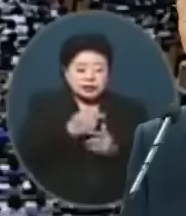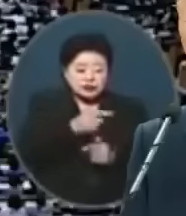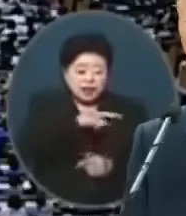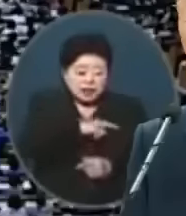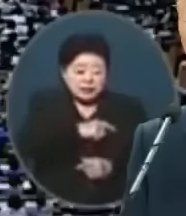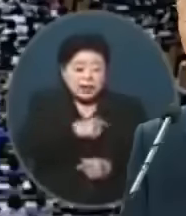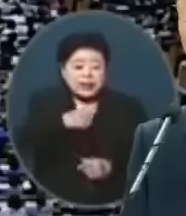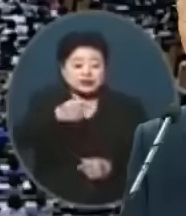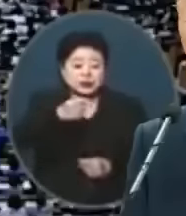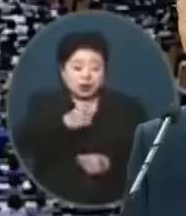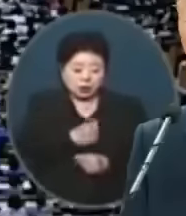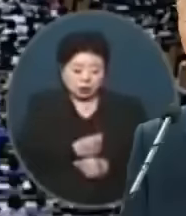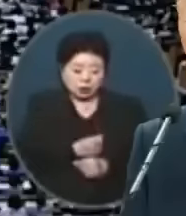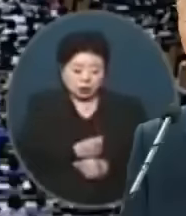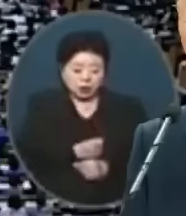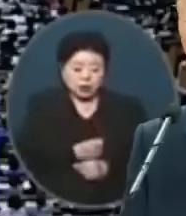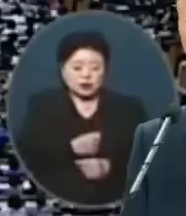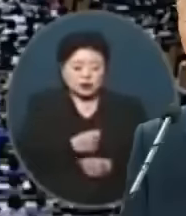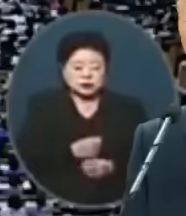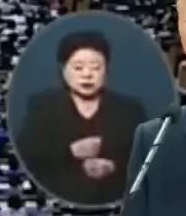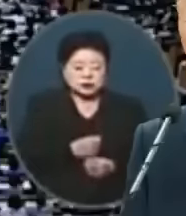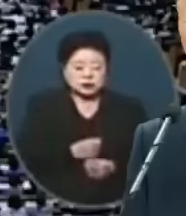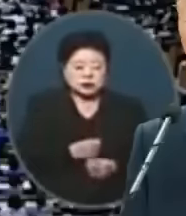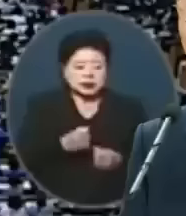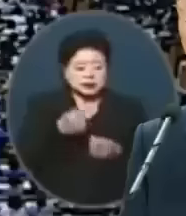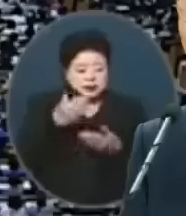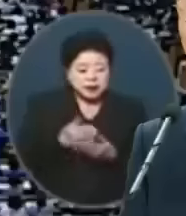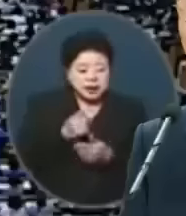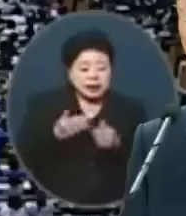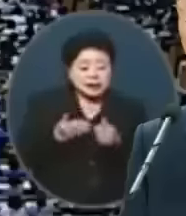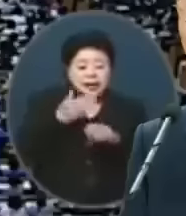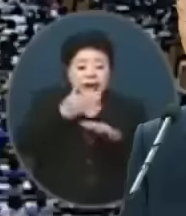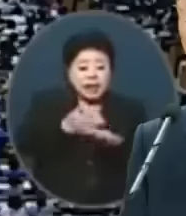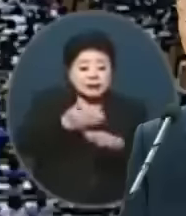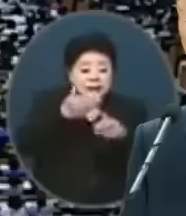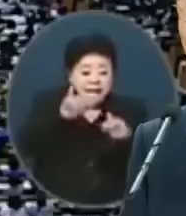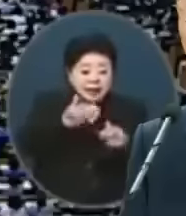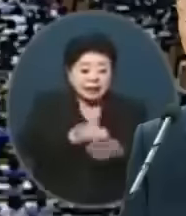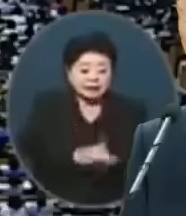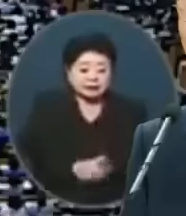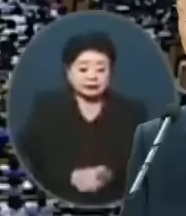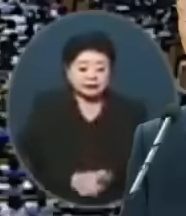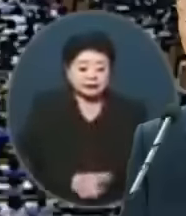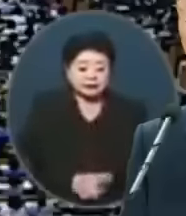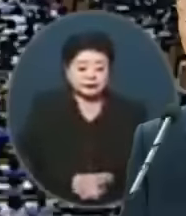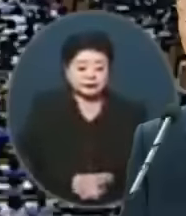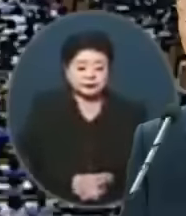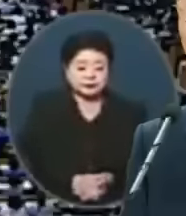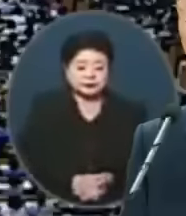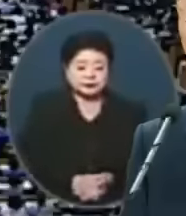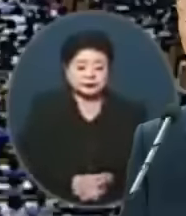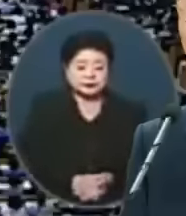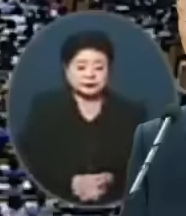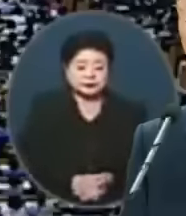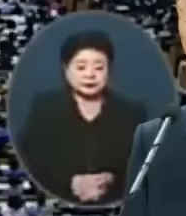예수의 이름으로 하고 그를 힘입어 하나님 아버지께 감사하라.